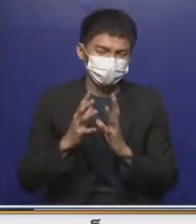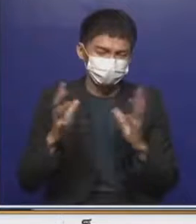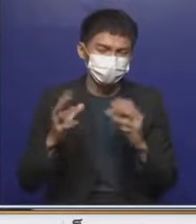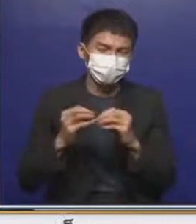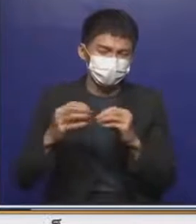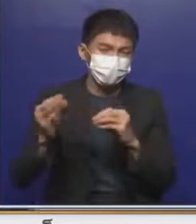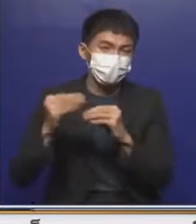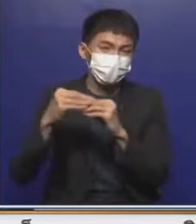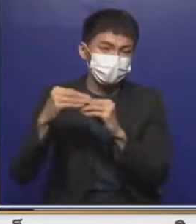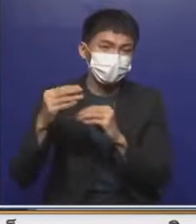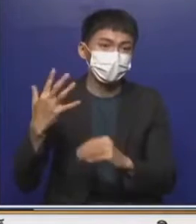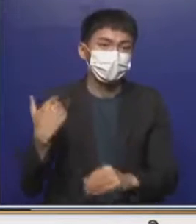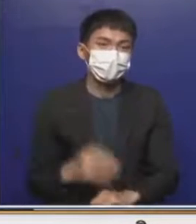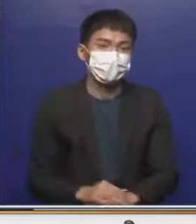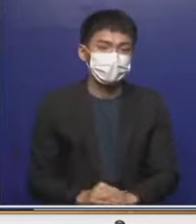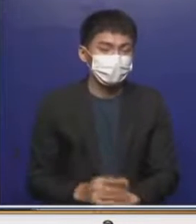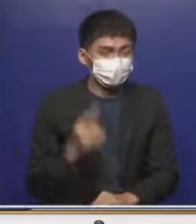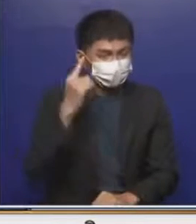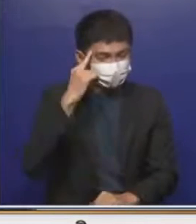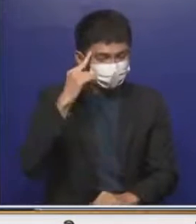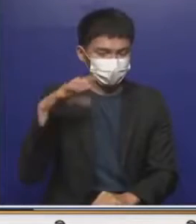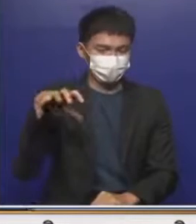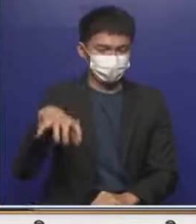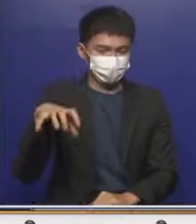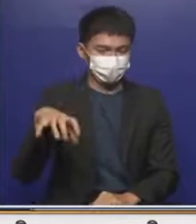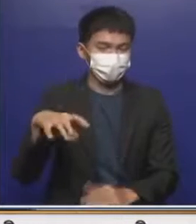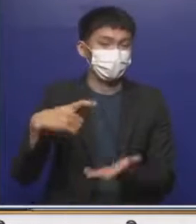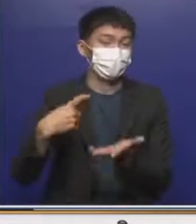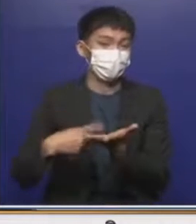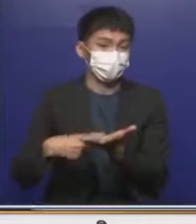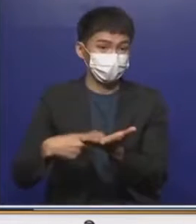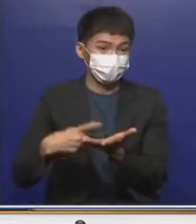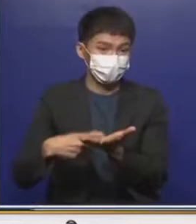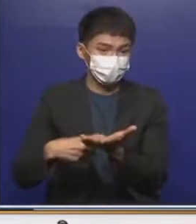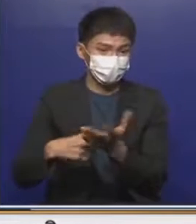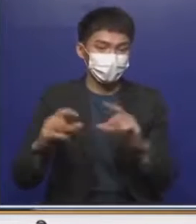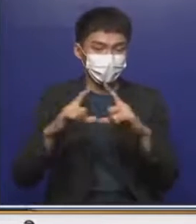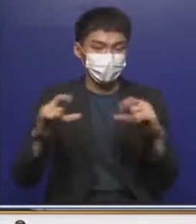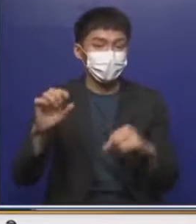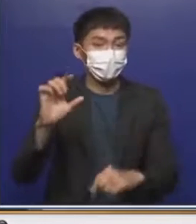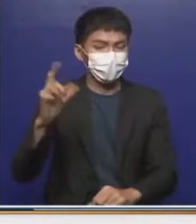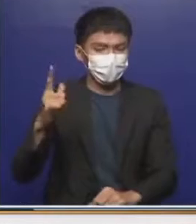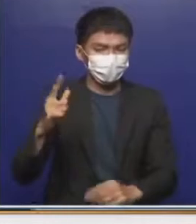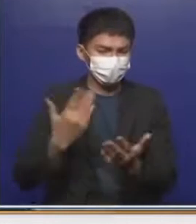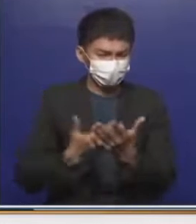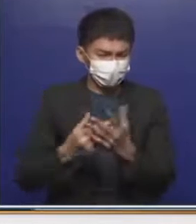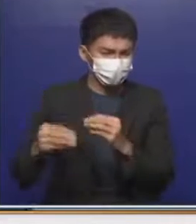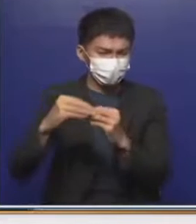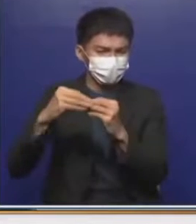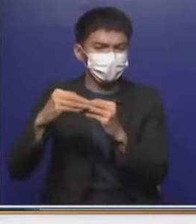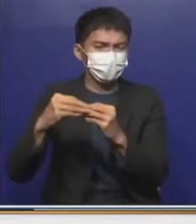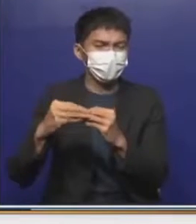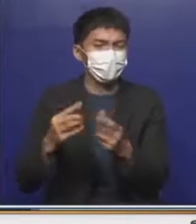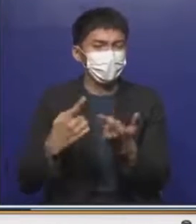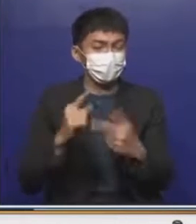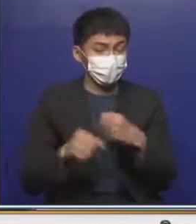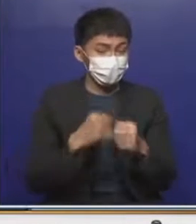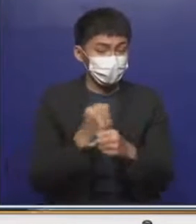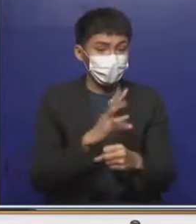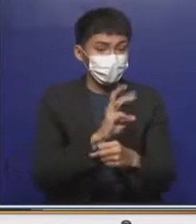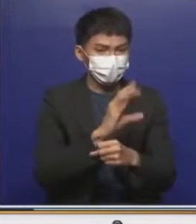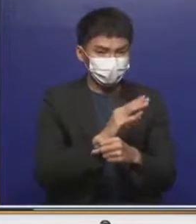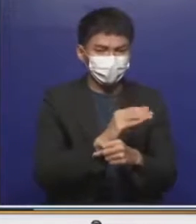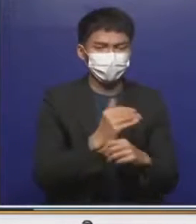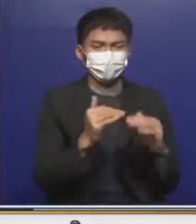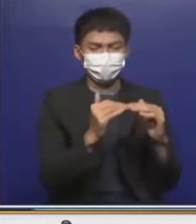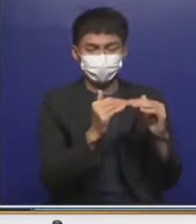แถมที่ กองคุณหลกประกัสุภาพเหชาติหอประทองจากได้งบเพิ่มกับหันงบจากปี propri weakness ที่